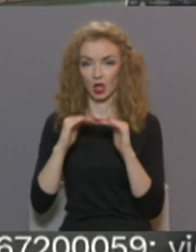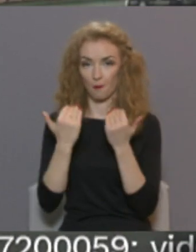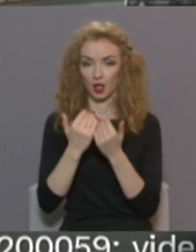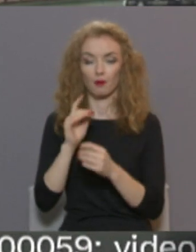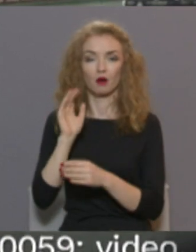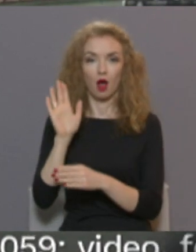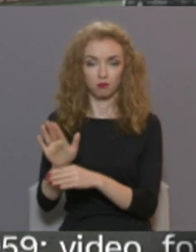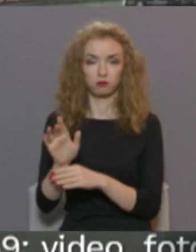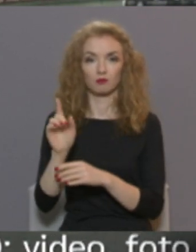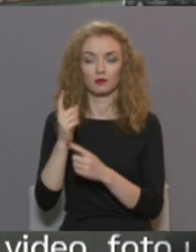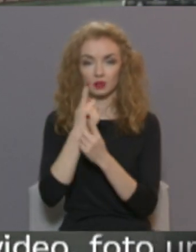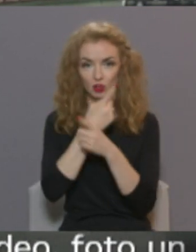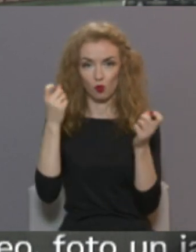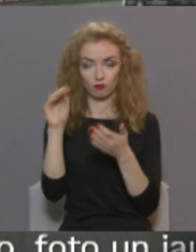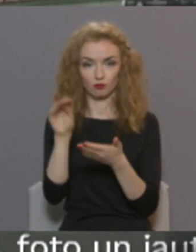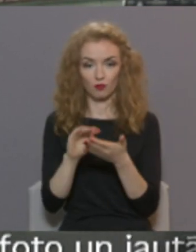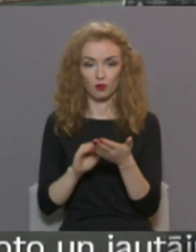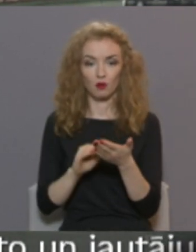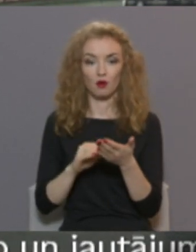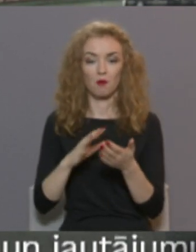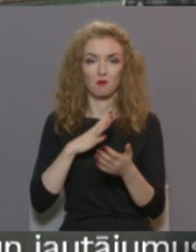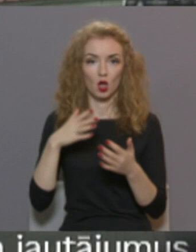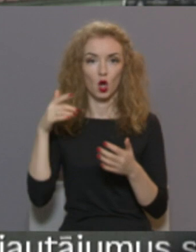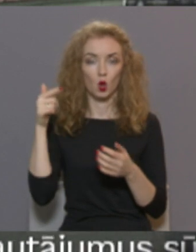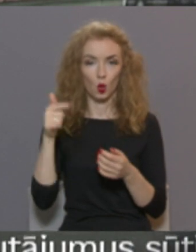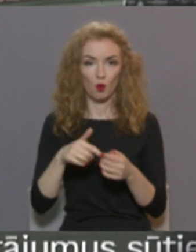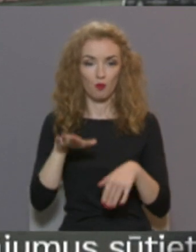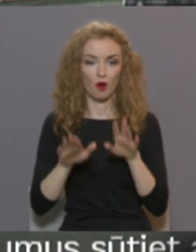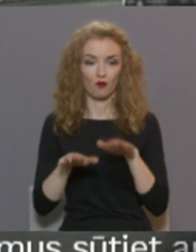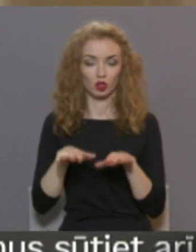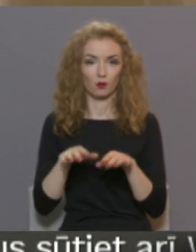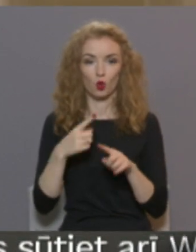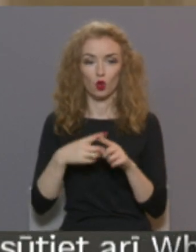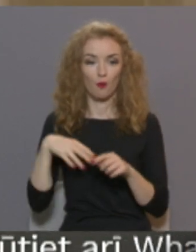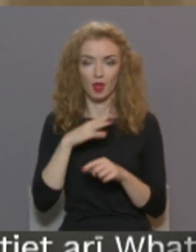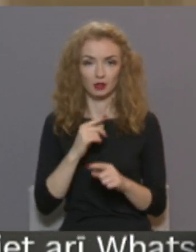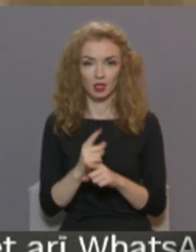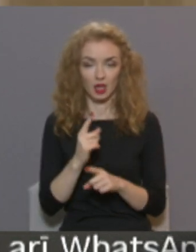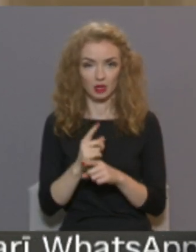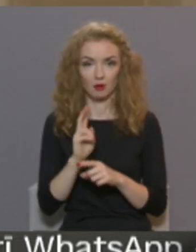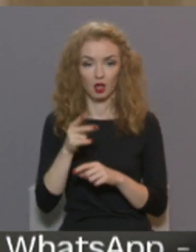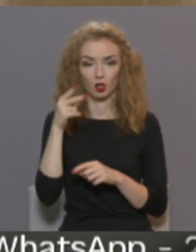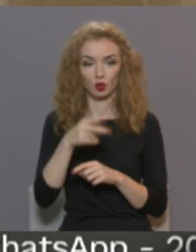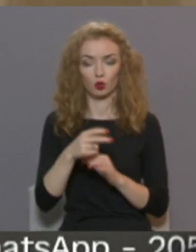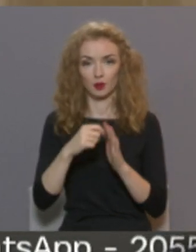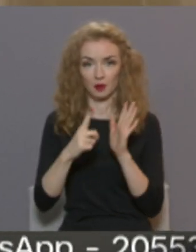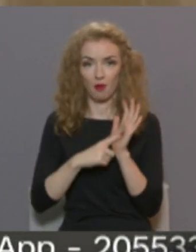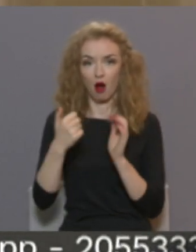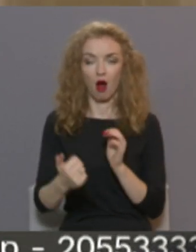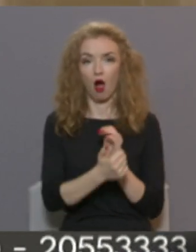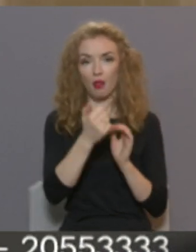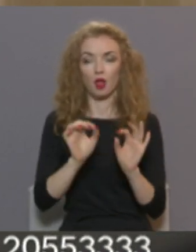uzdots sniegt atzinumu, kurā brīdī tika pieļauta šī rupja pavaršība. Faktiski mums nav pieņemams, kad 2017. Gada